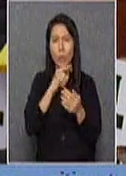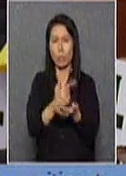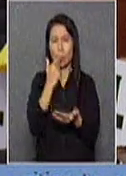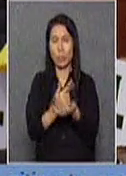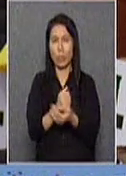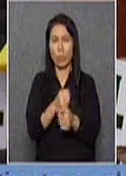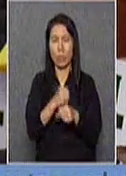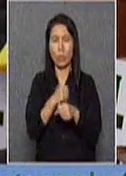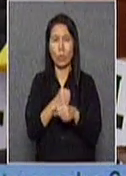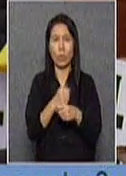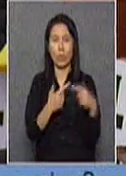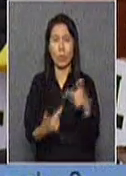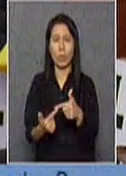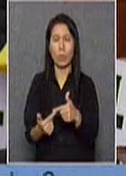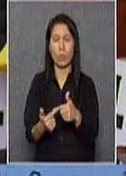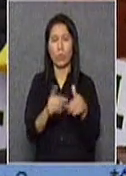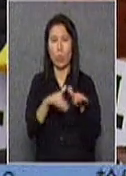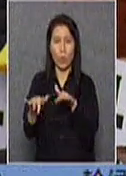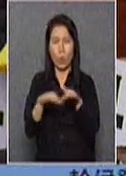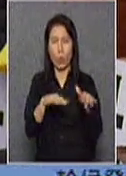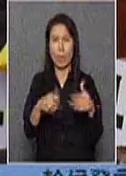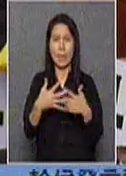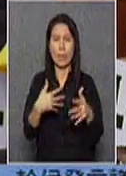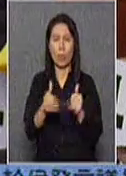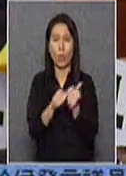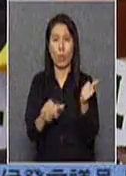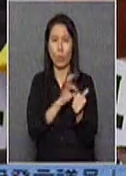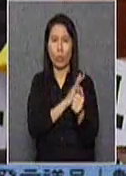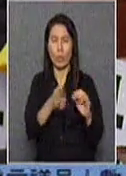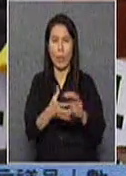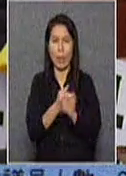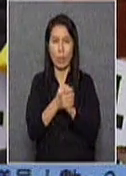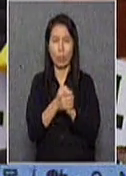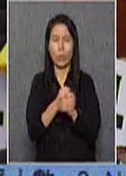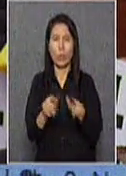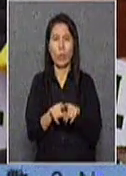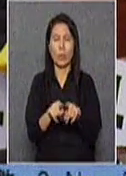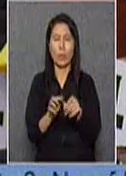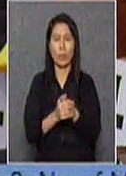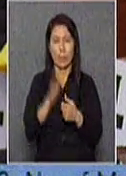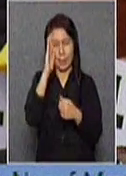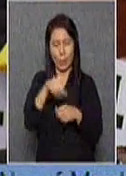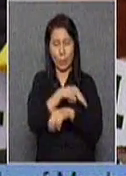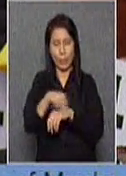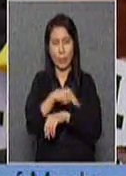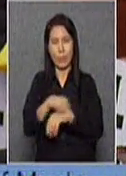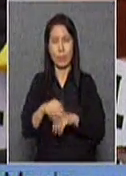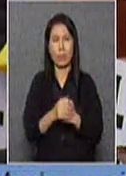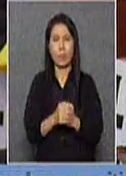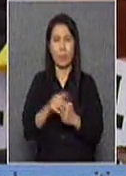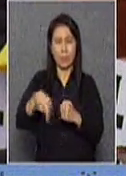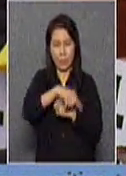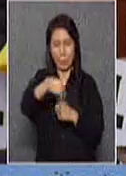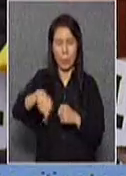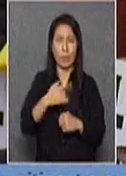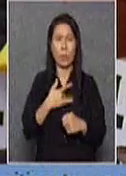是繼續與海濱事務委員會攜手確保我們的規劃、土地用途和